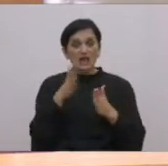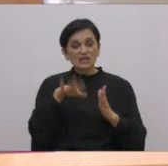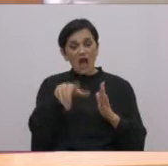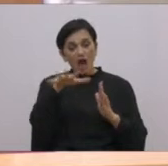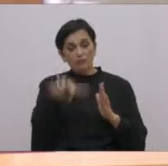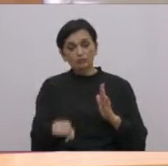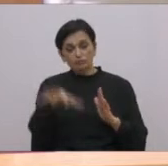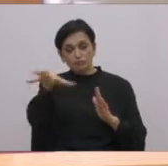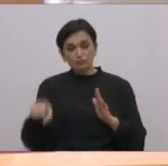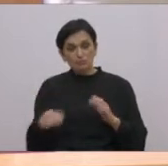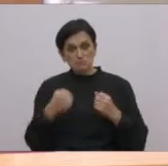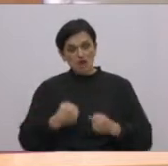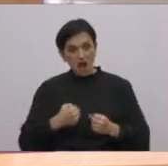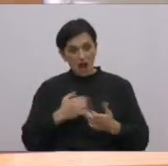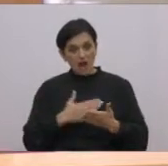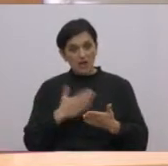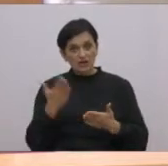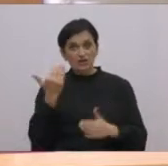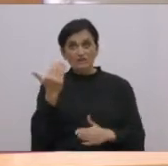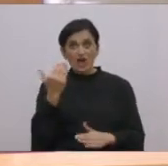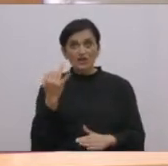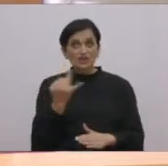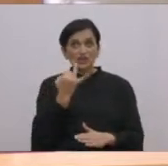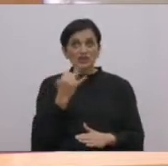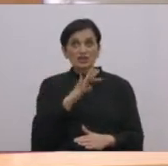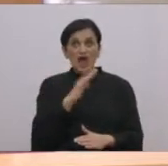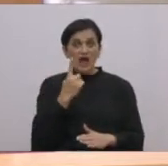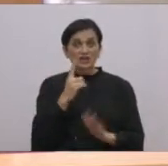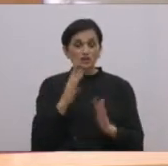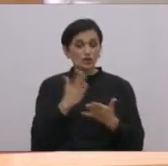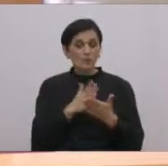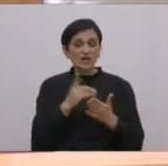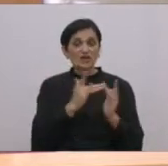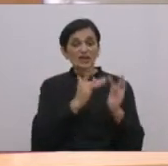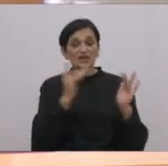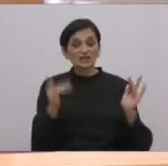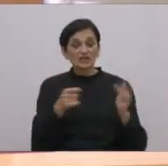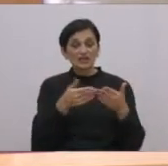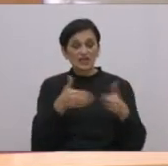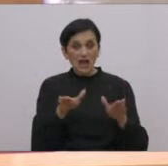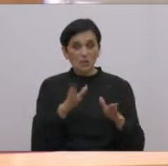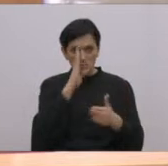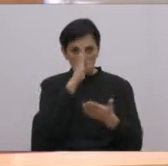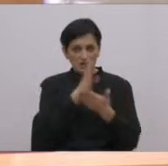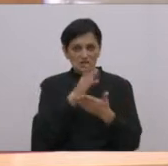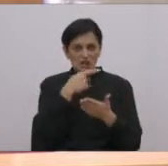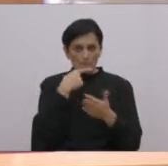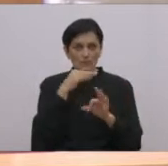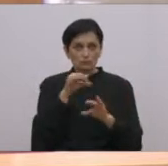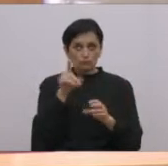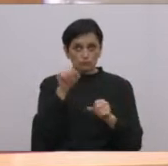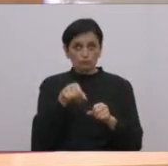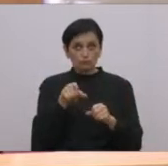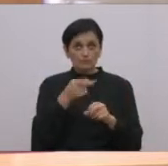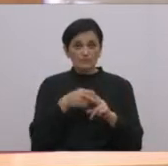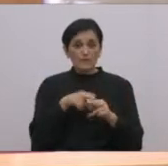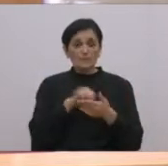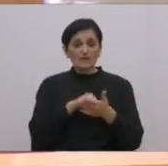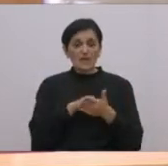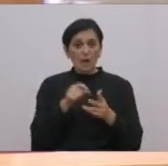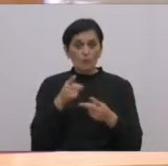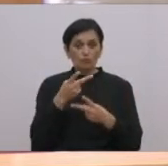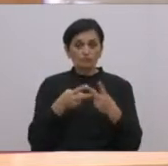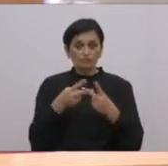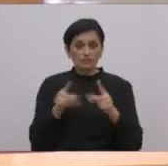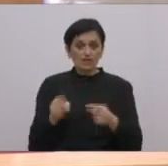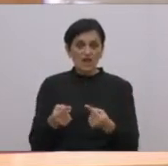ბურჯებიც მყარია, ხო? თქვენ ინტერესი არაფერს არც ერთ შემთხვევაში არ არის. ახლა ის ხიდი რო გაიხსნას. პირდაპირ გეუბნებით, რომ შეიძლება დაგიჭირონ ამის გამო თქვენ რომ თქვენ თუ